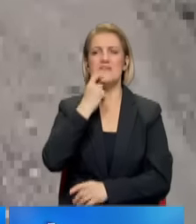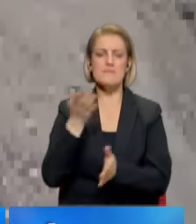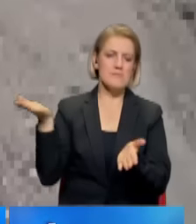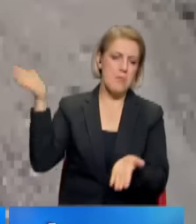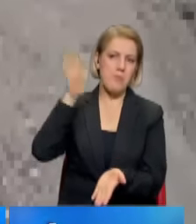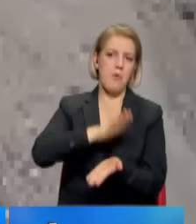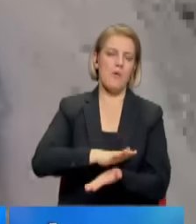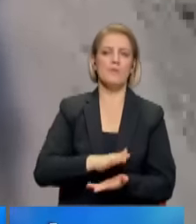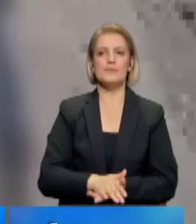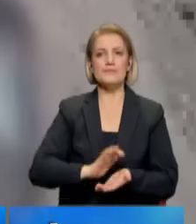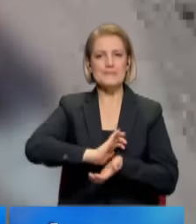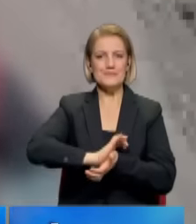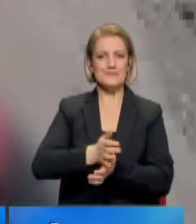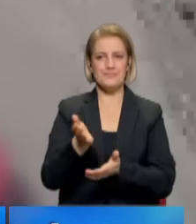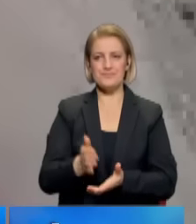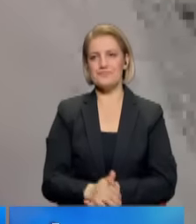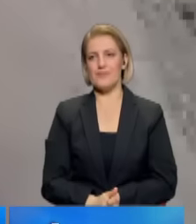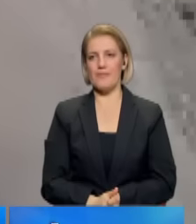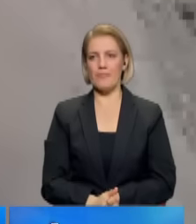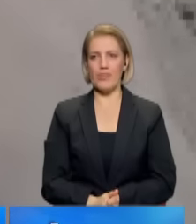yanının altında kaldılar.